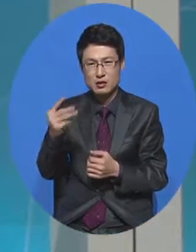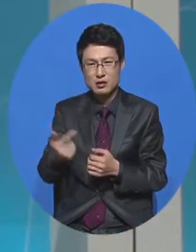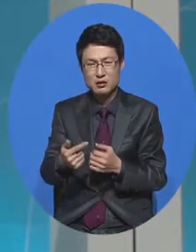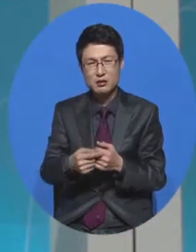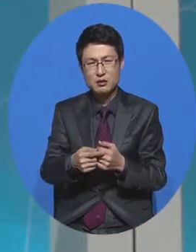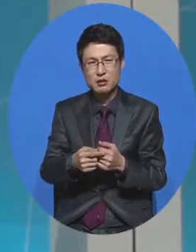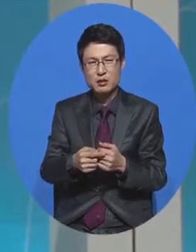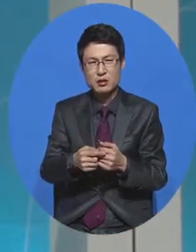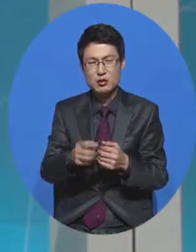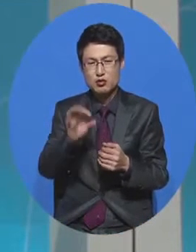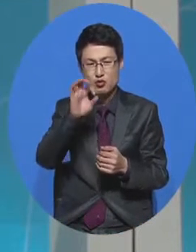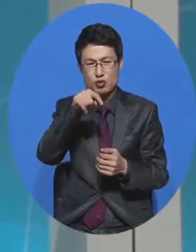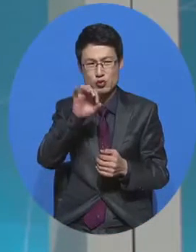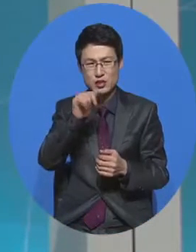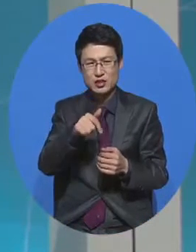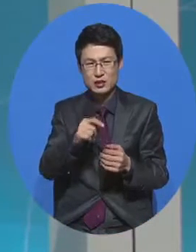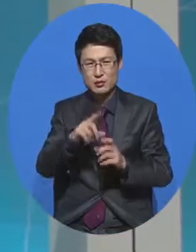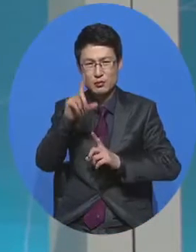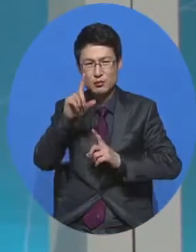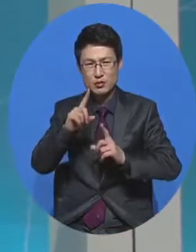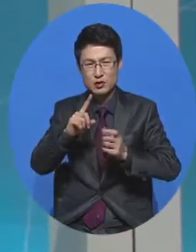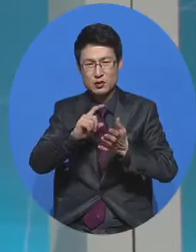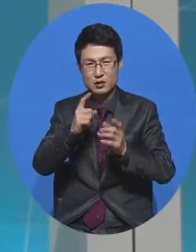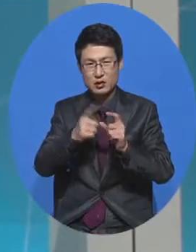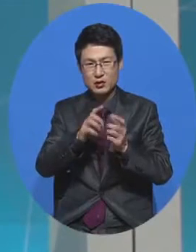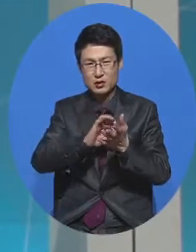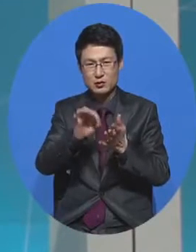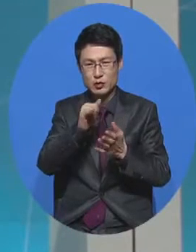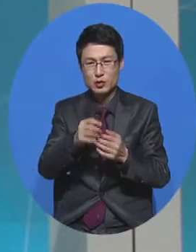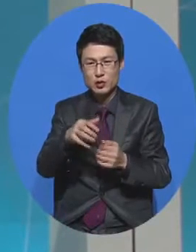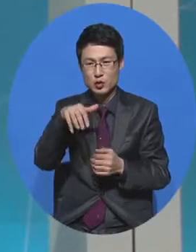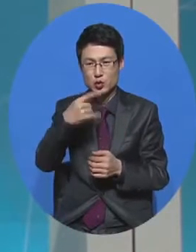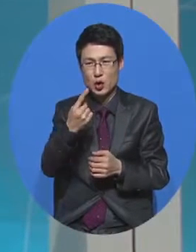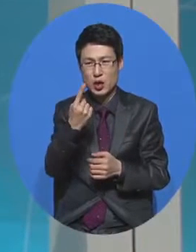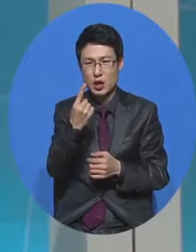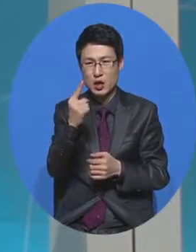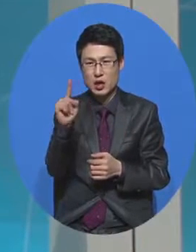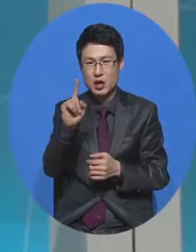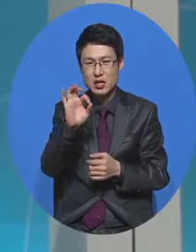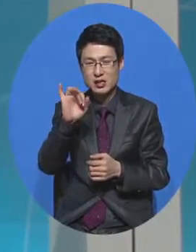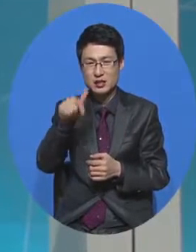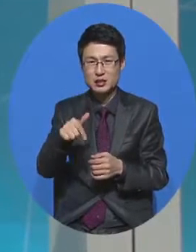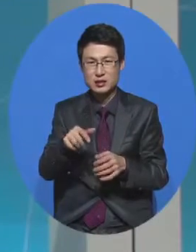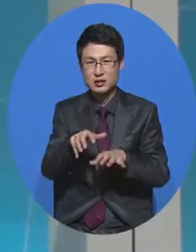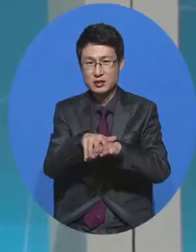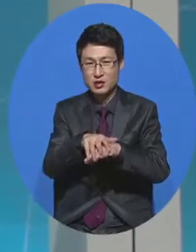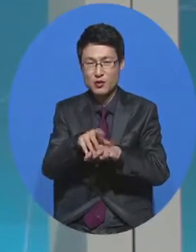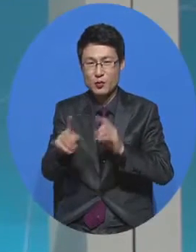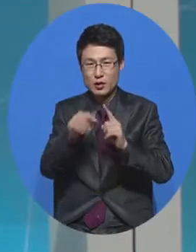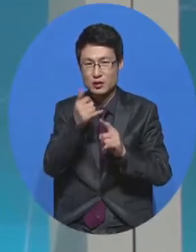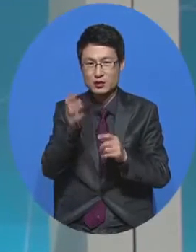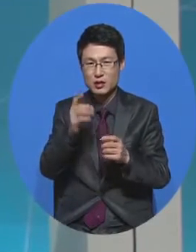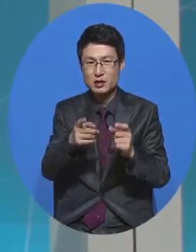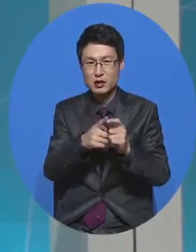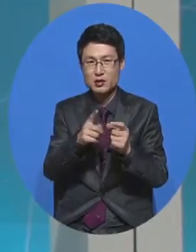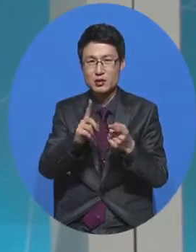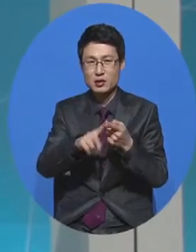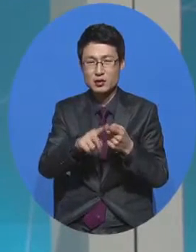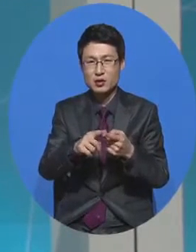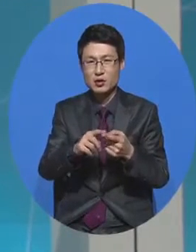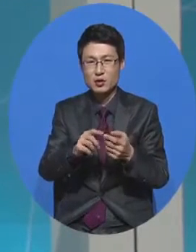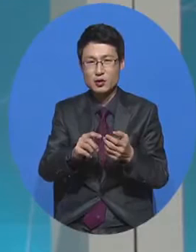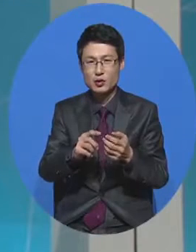제 또 위쪽 편이구요 보통 교과서에는 좌익 세력 이라고 부르는데 뭐요 고영호 에 대해서도 뭐